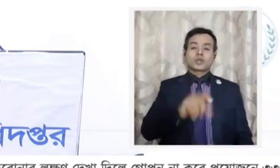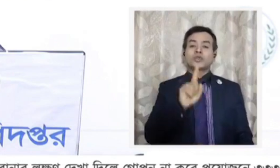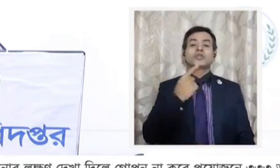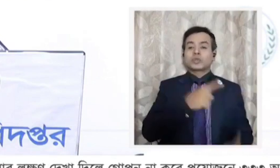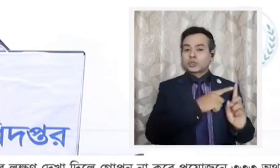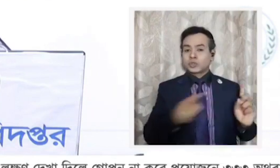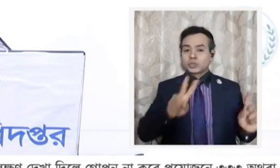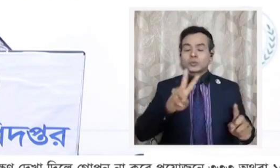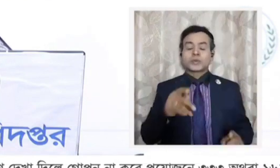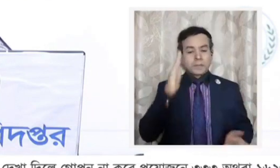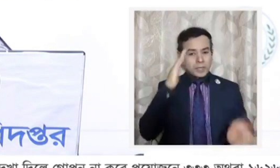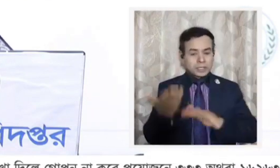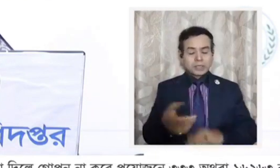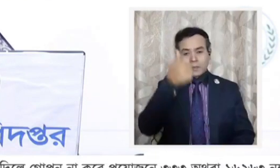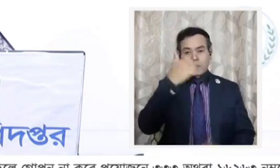10 বছরের নিচে 0.63%।